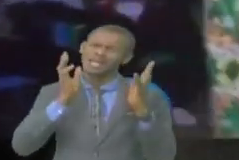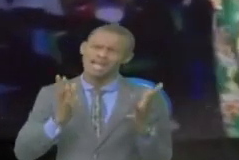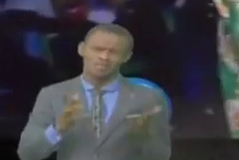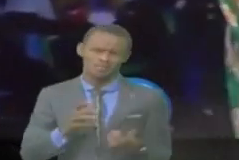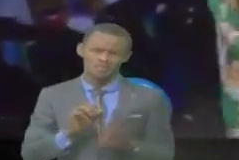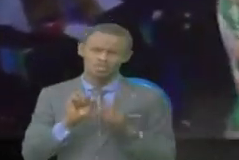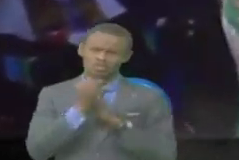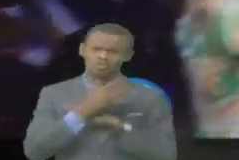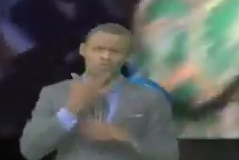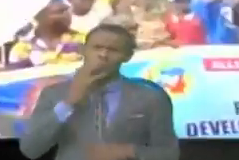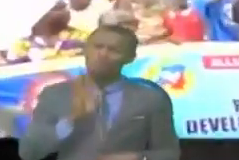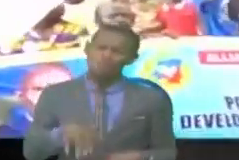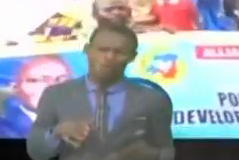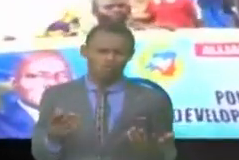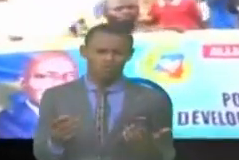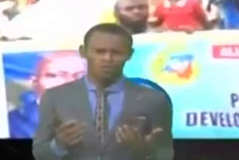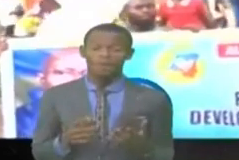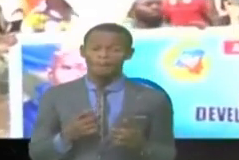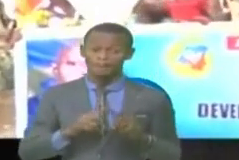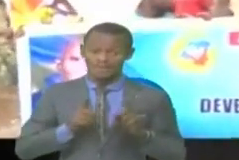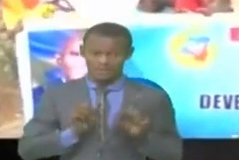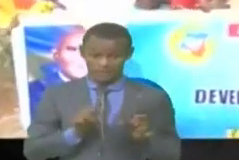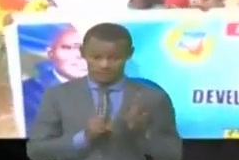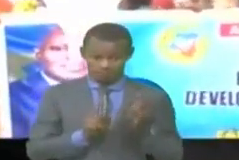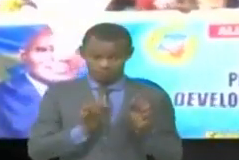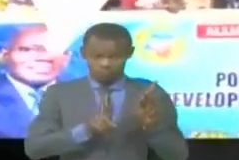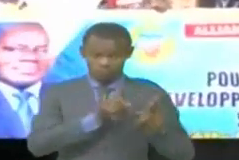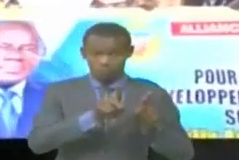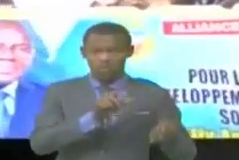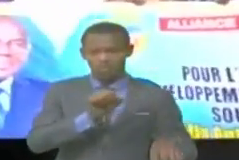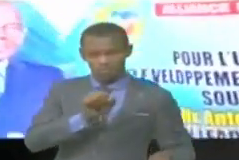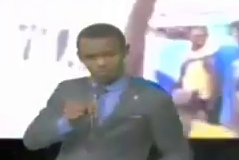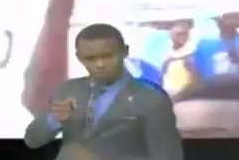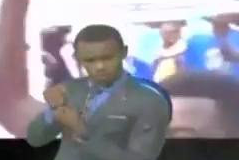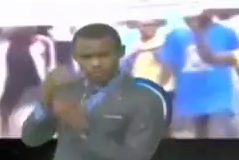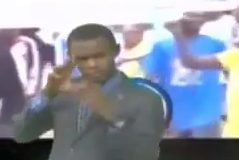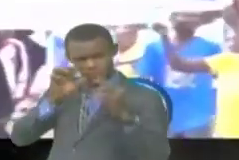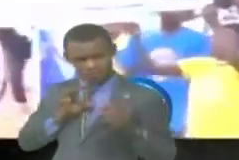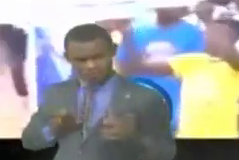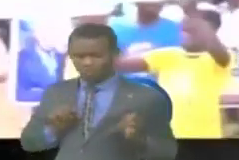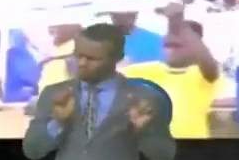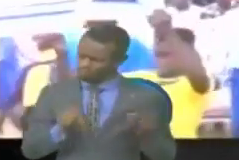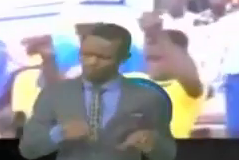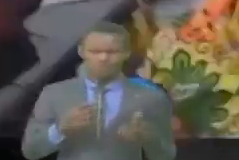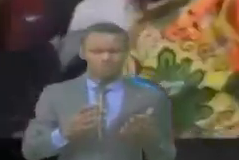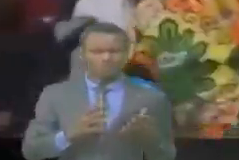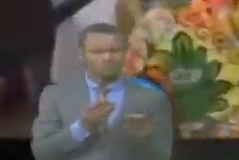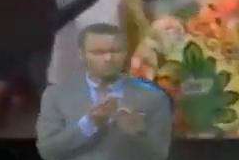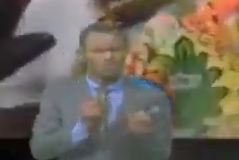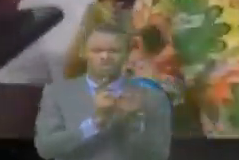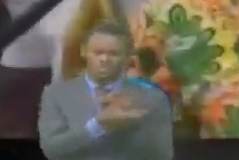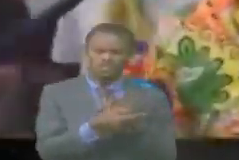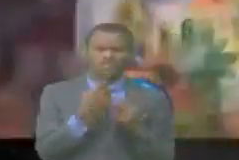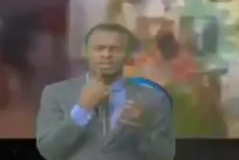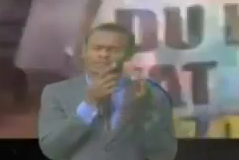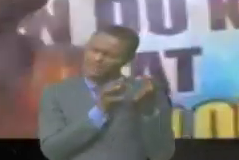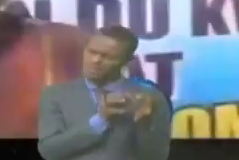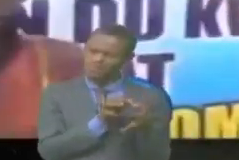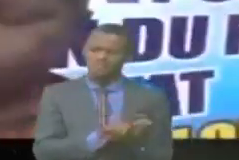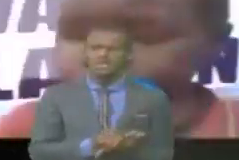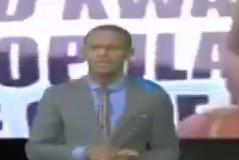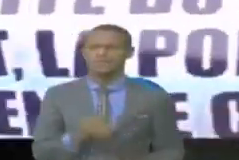du projet de développement des 145 territoires initié par le chef de l'État. L'amour qu'ils ont pour leur fils, Jonathan